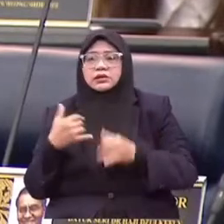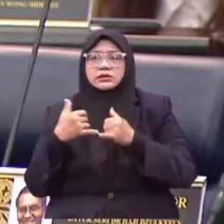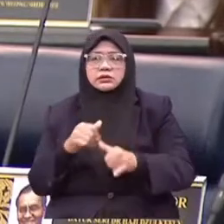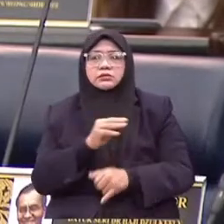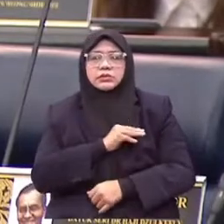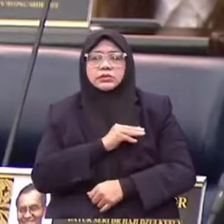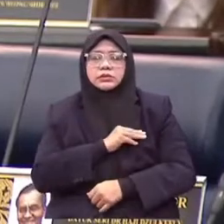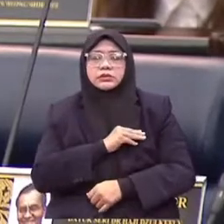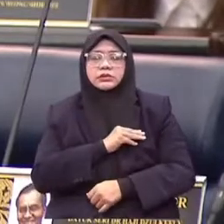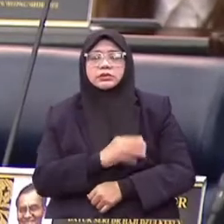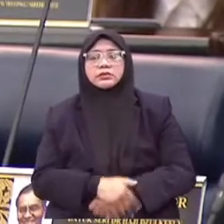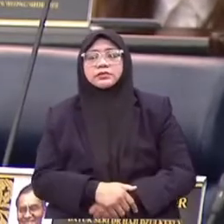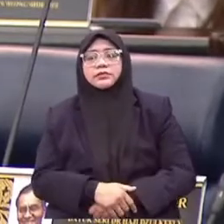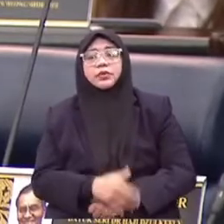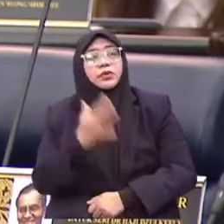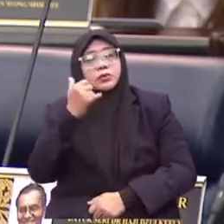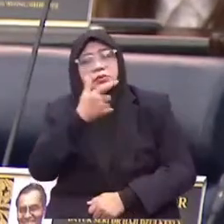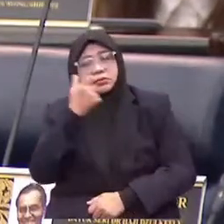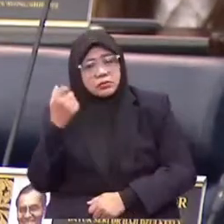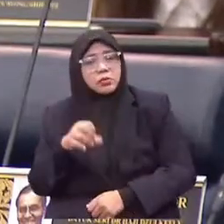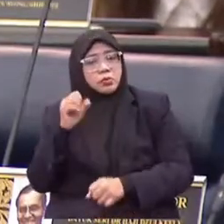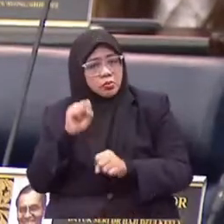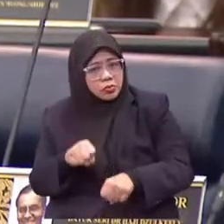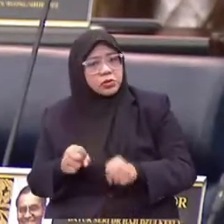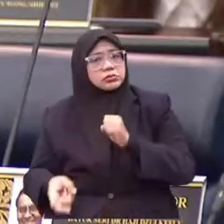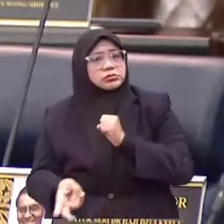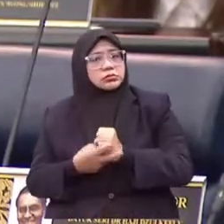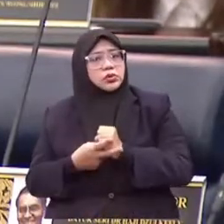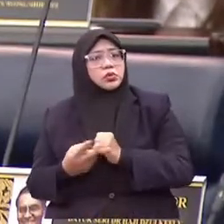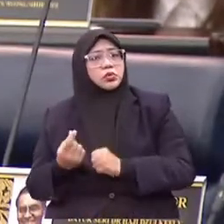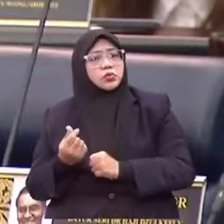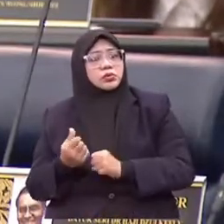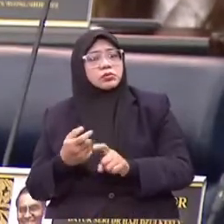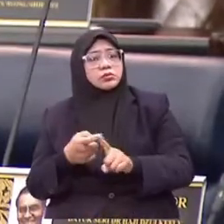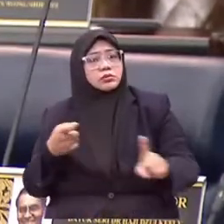lagi mencuri supaya kita boleh menyimakkan